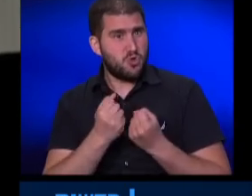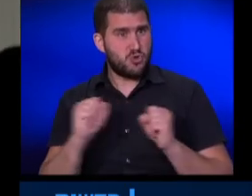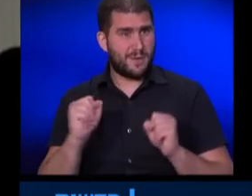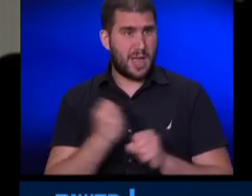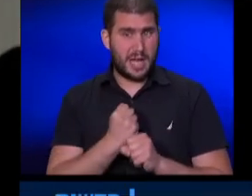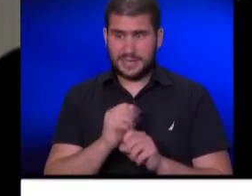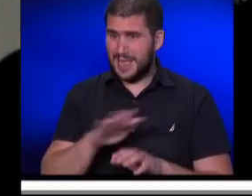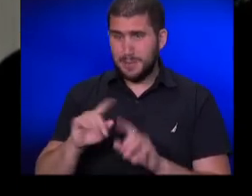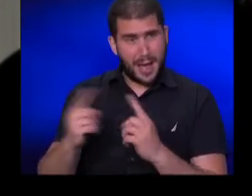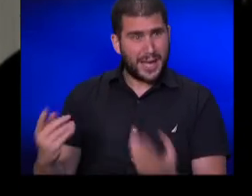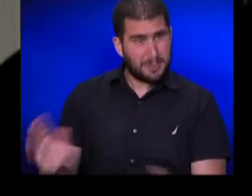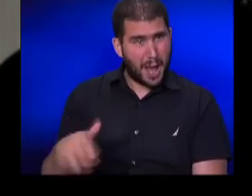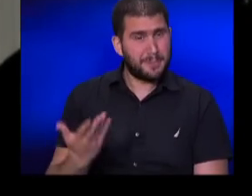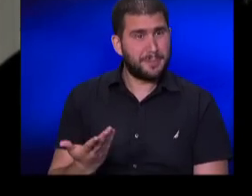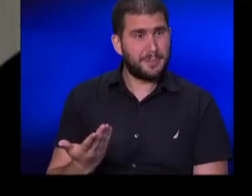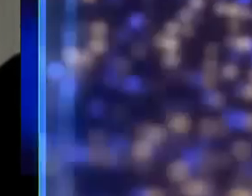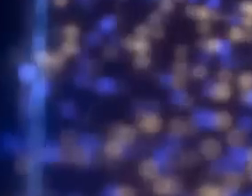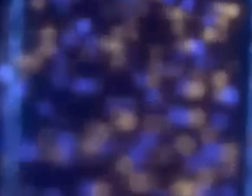את זה לילדים אחרים?